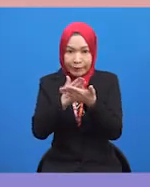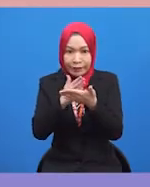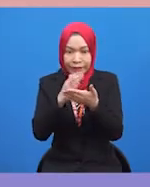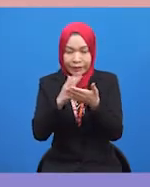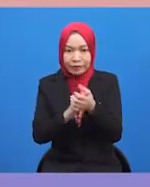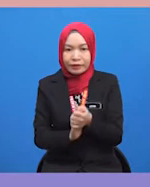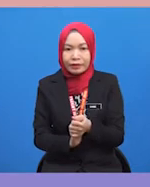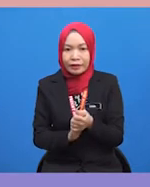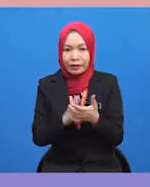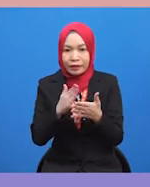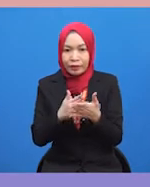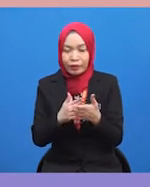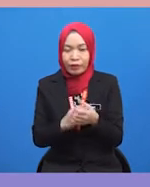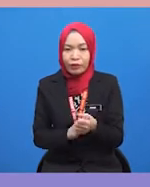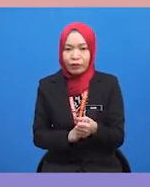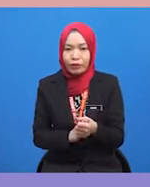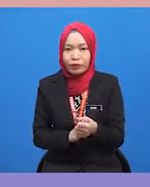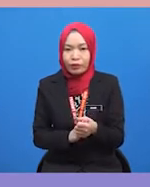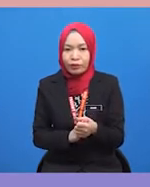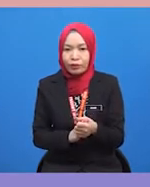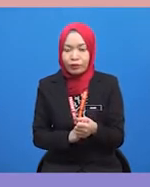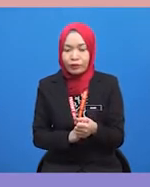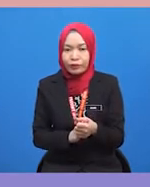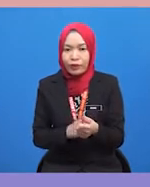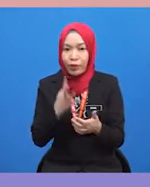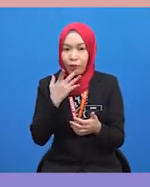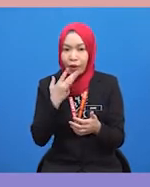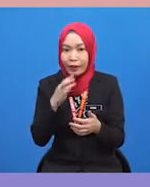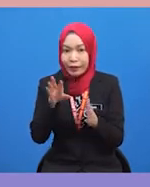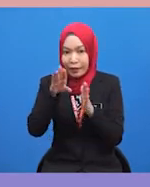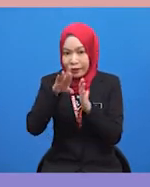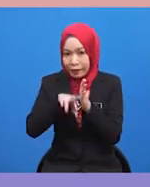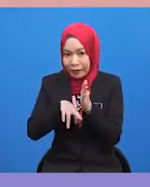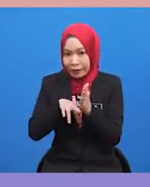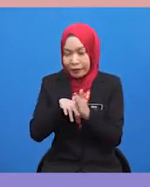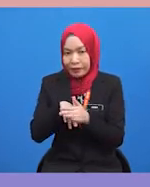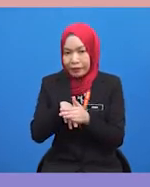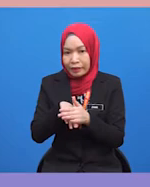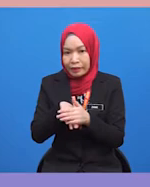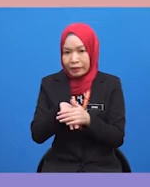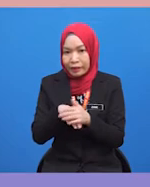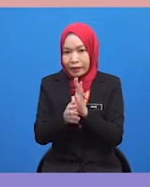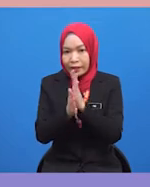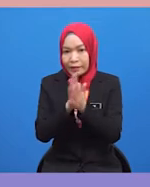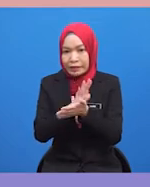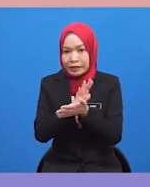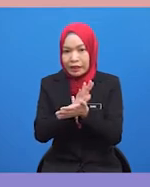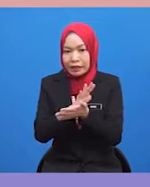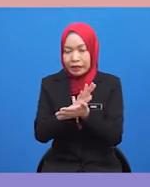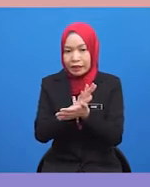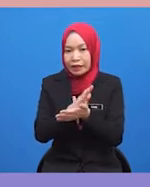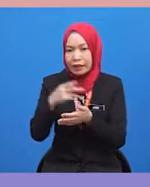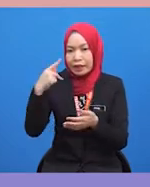tepu yang rendah dalam warna keseluruhan akan menjadi bayangan kelabu